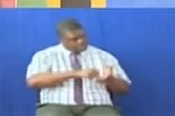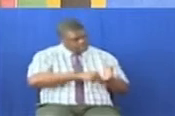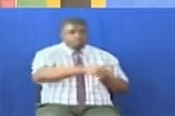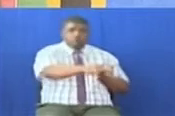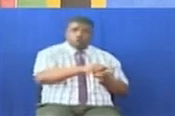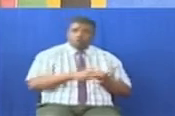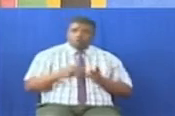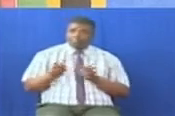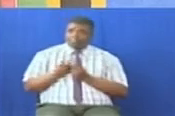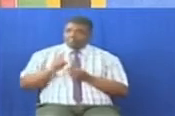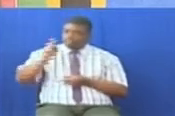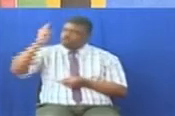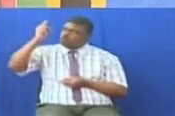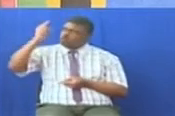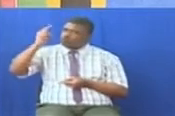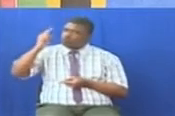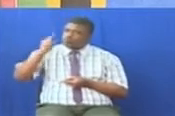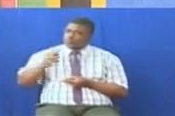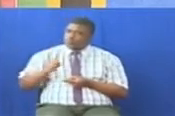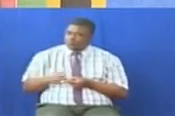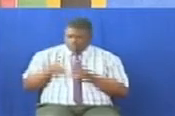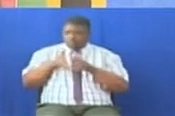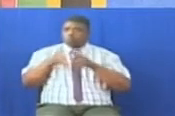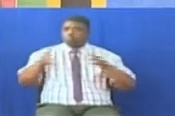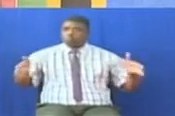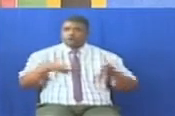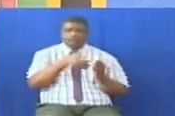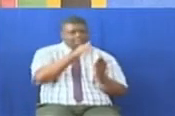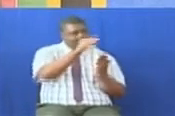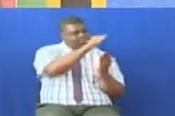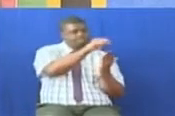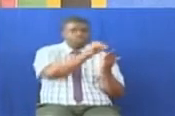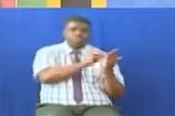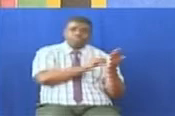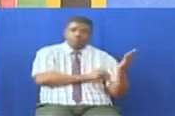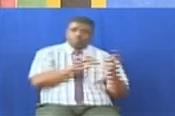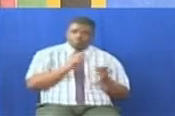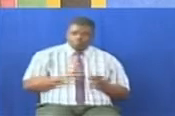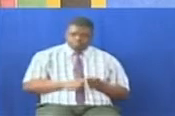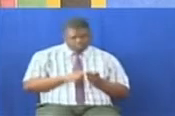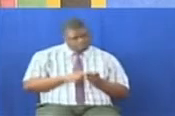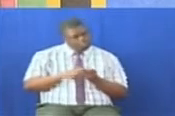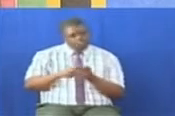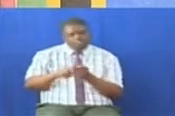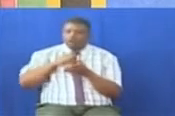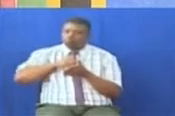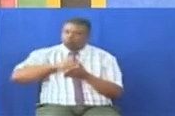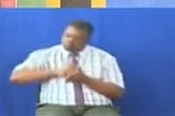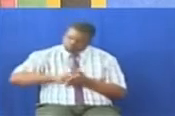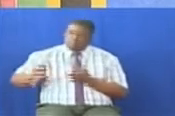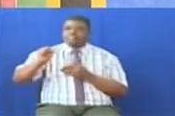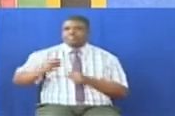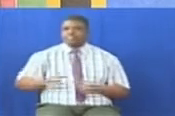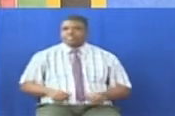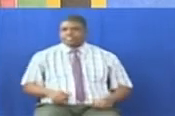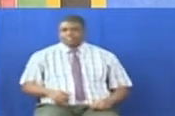mapungufu makubwa sana ya fomu za kuainisha mahitaji halisi ya manunuzi. Mheshimiwa Naibu